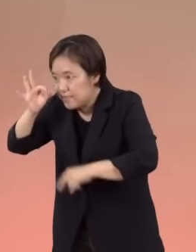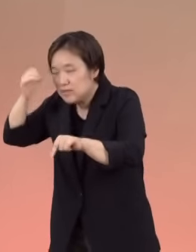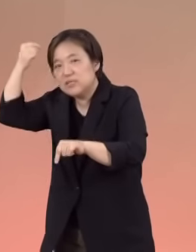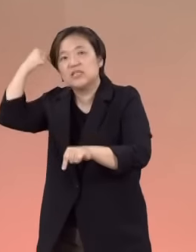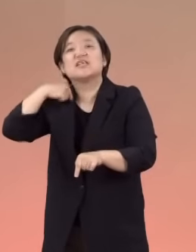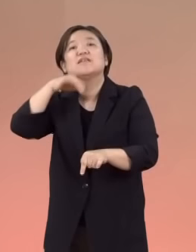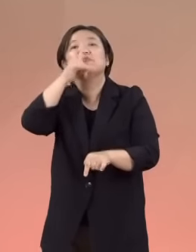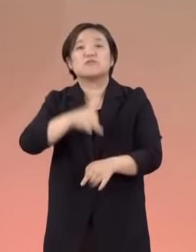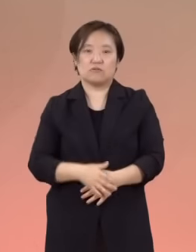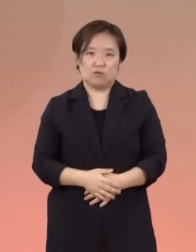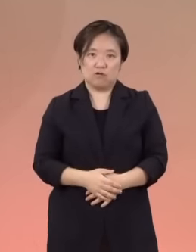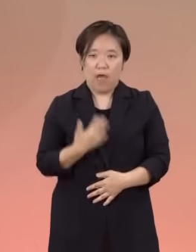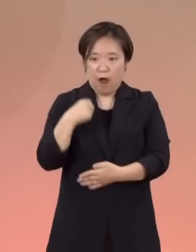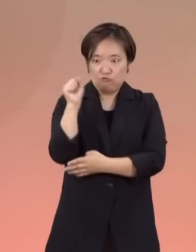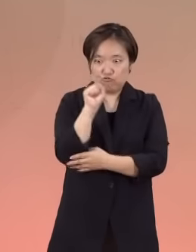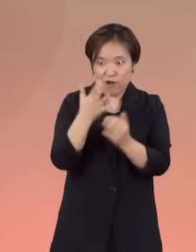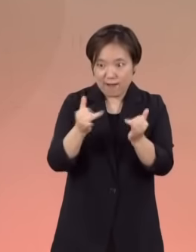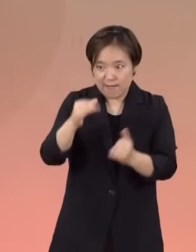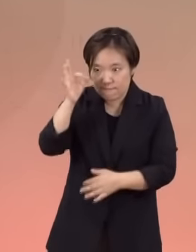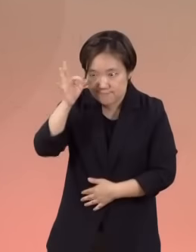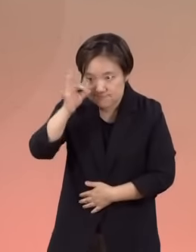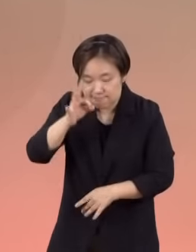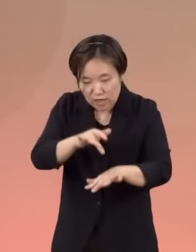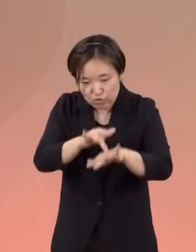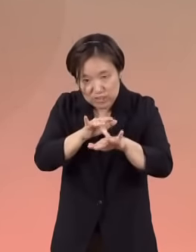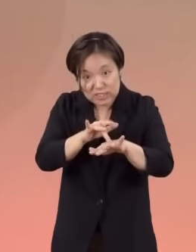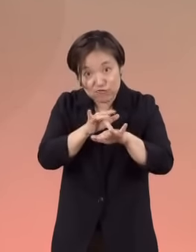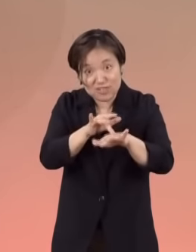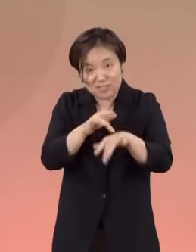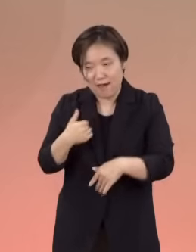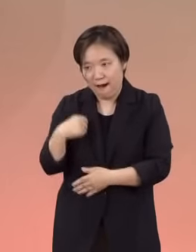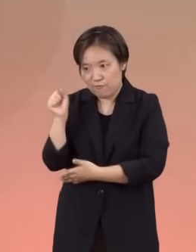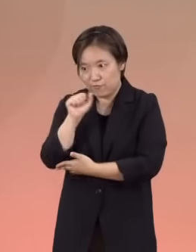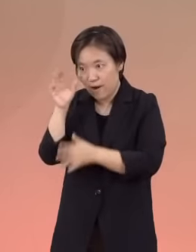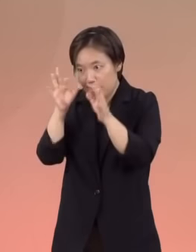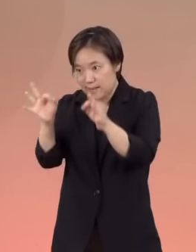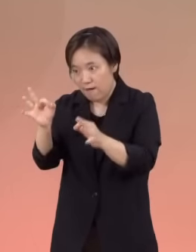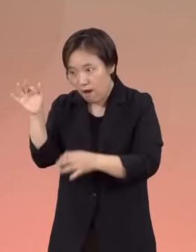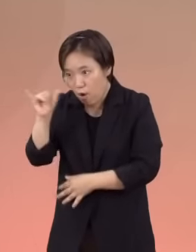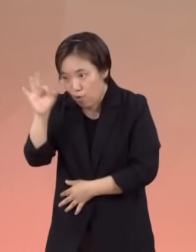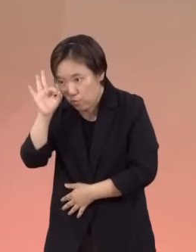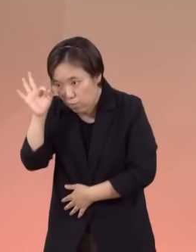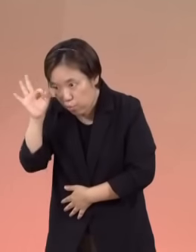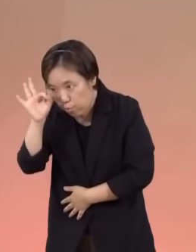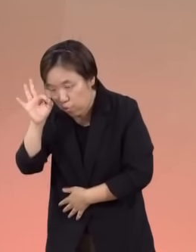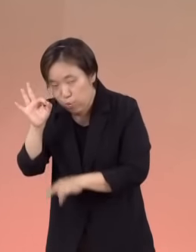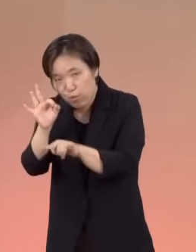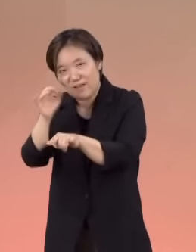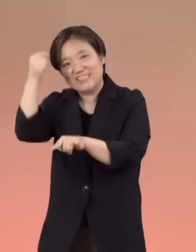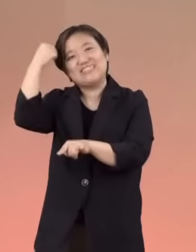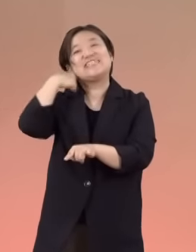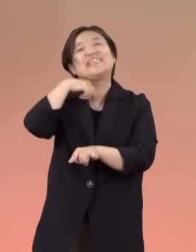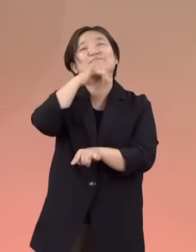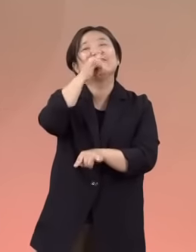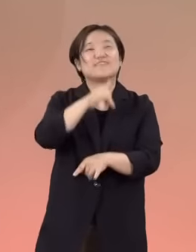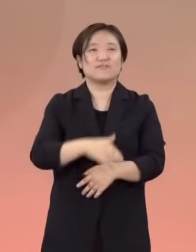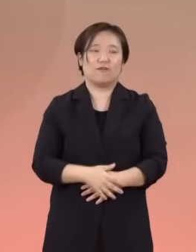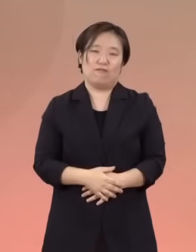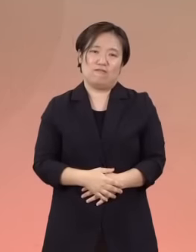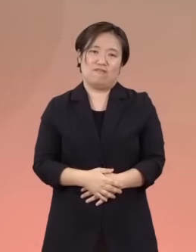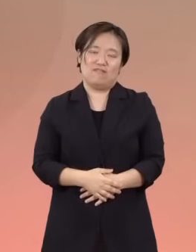운전자 누군지 이렇게 유리창에서 쳐다봤다는 거예요 그니까이 거사님은 이제 당신 생각에 아마도